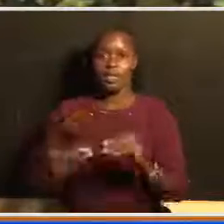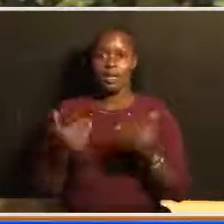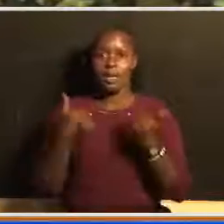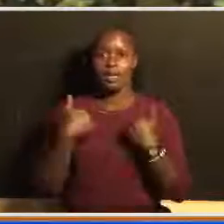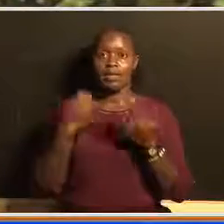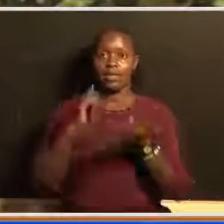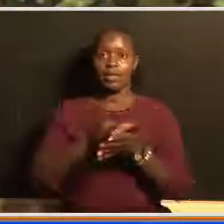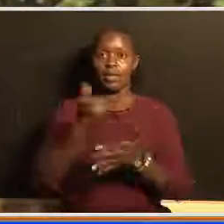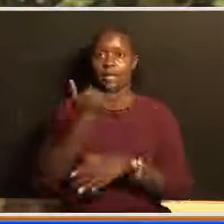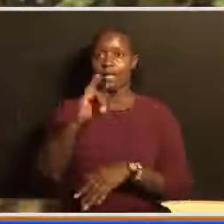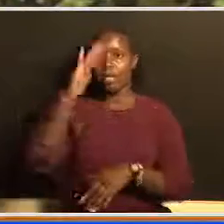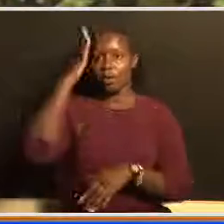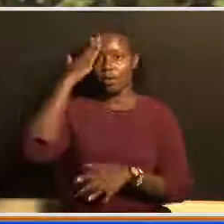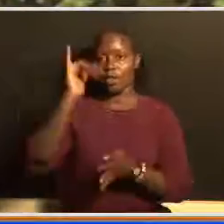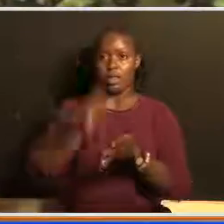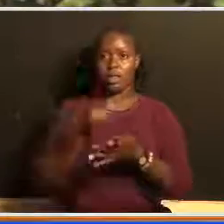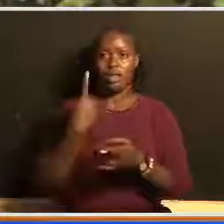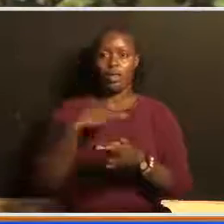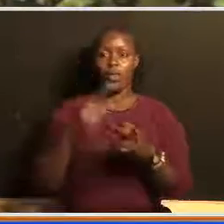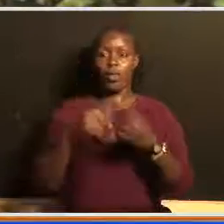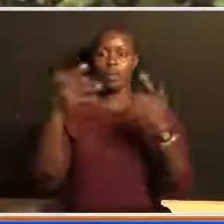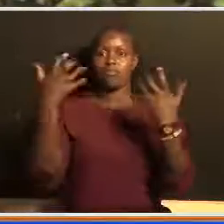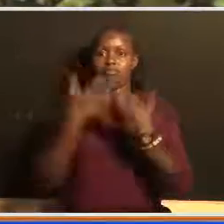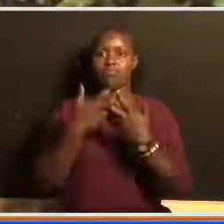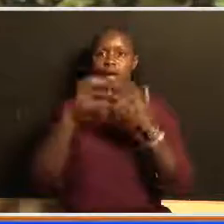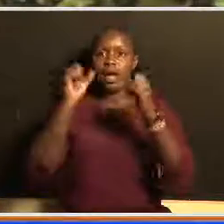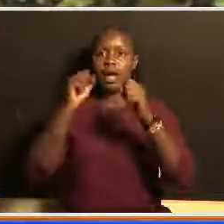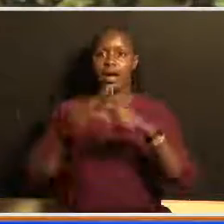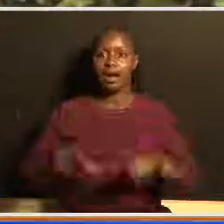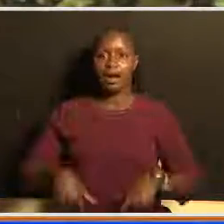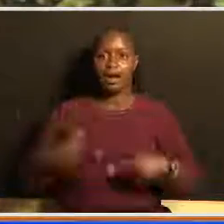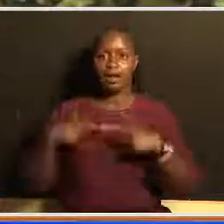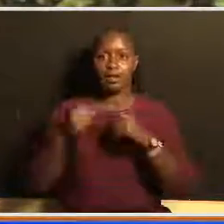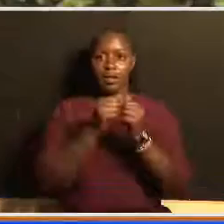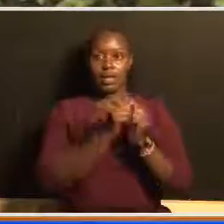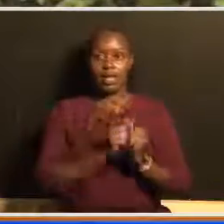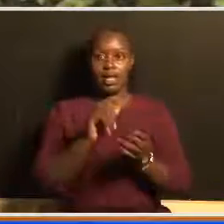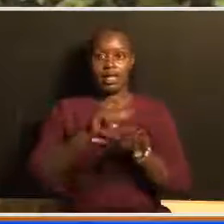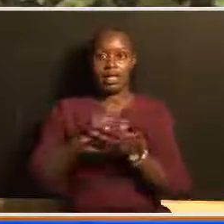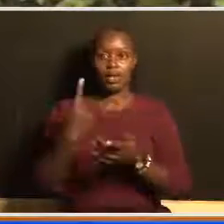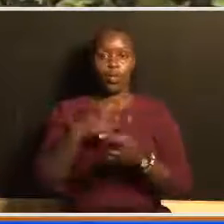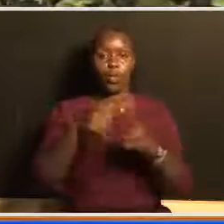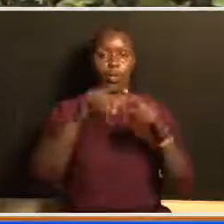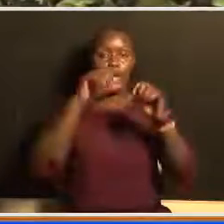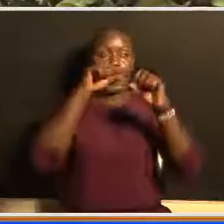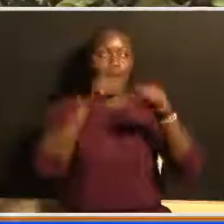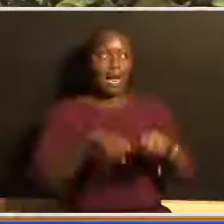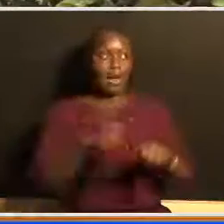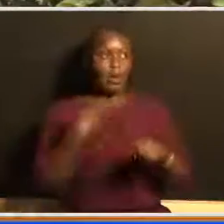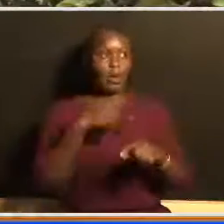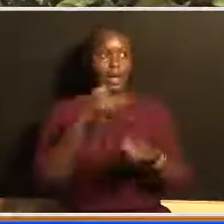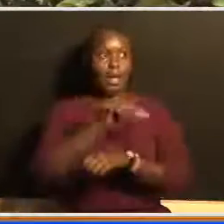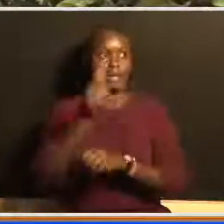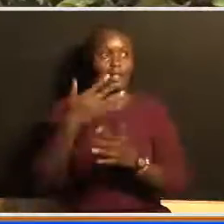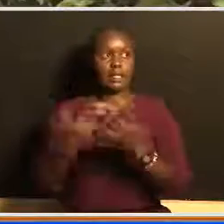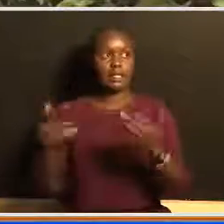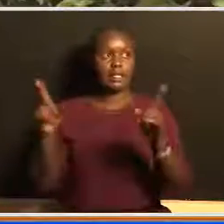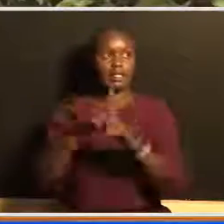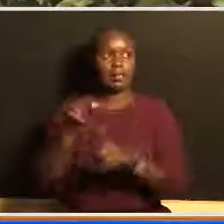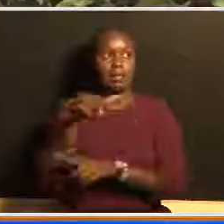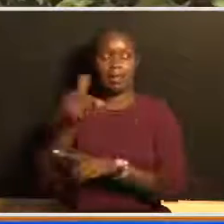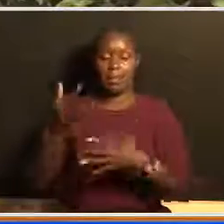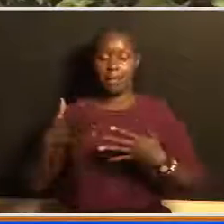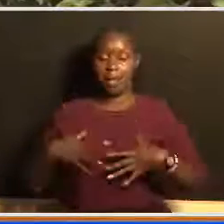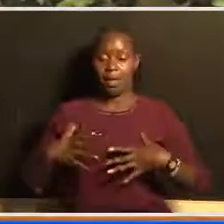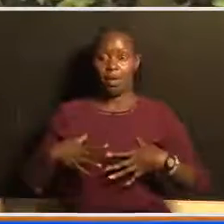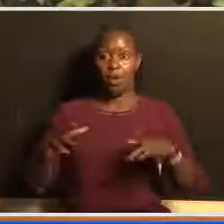ili wajue pia tunafanana, tunaweza kuwa pamoja, kwamba we are capable, we can do other things like other people.